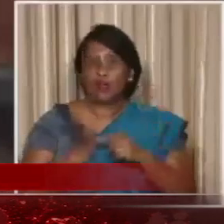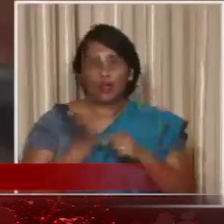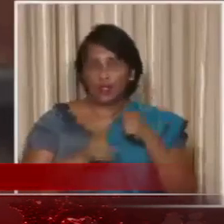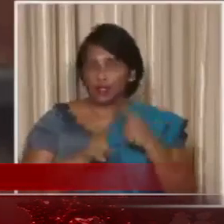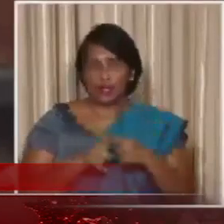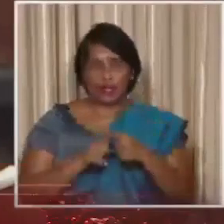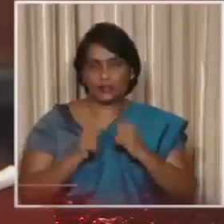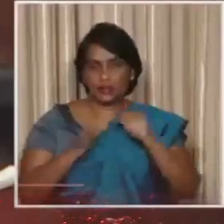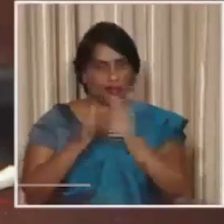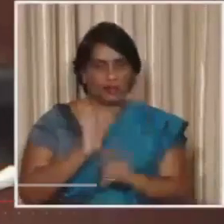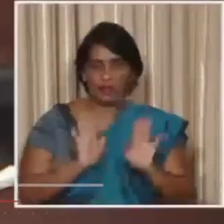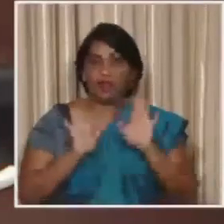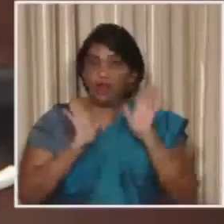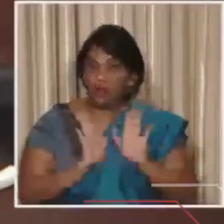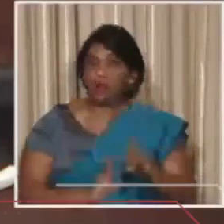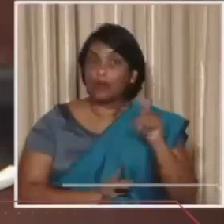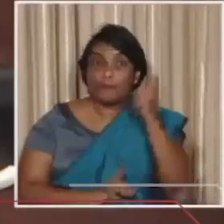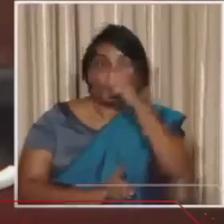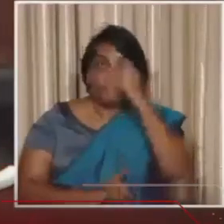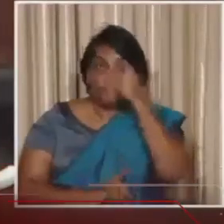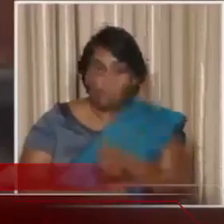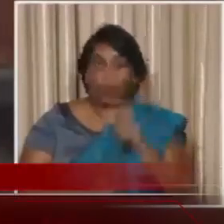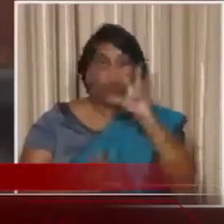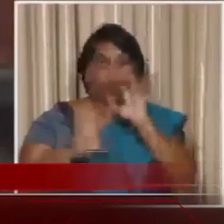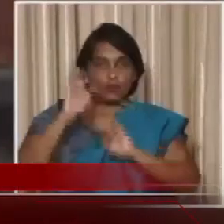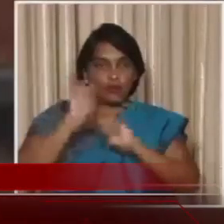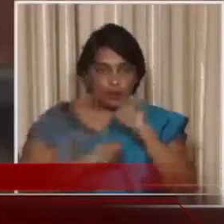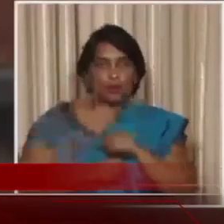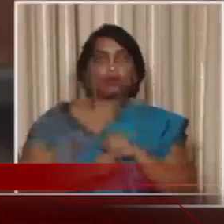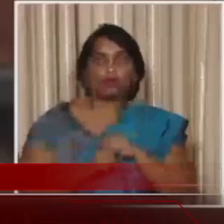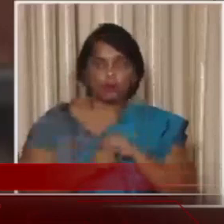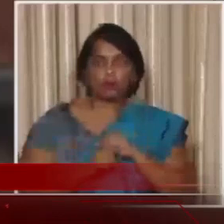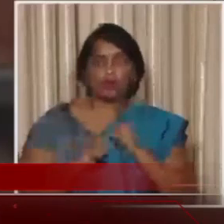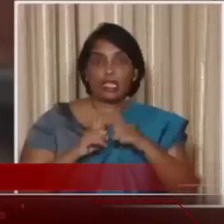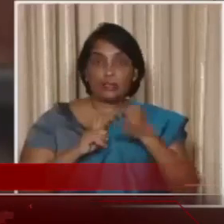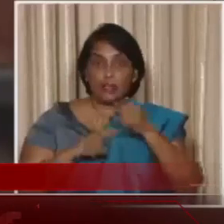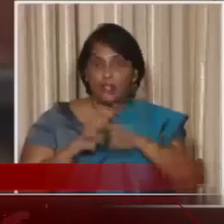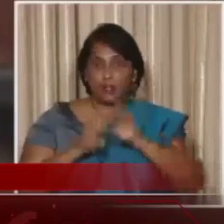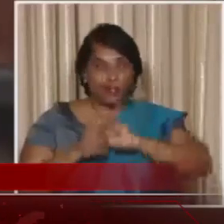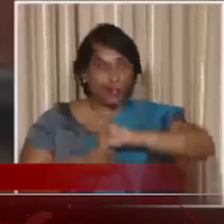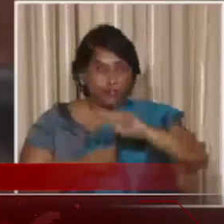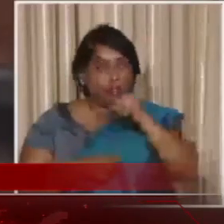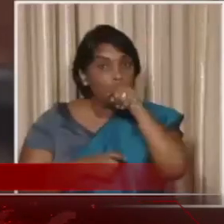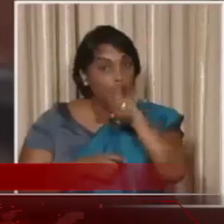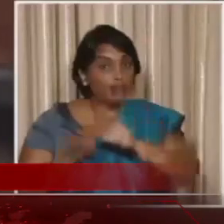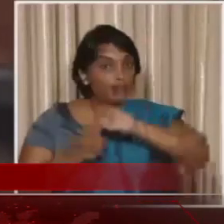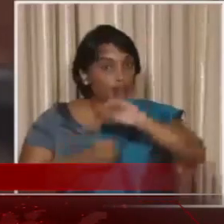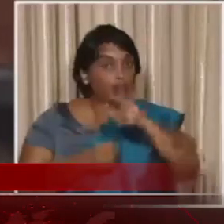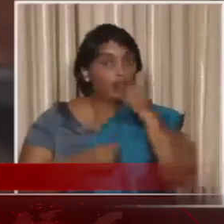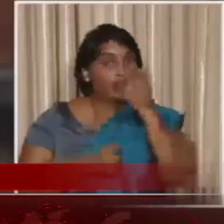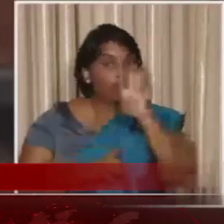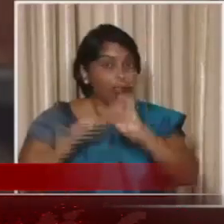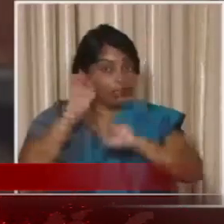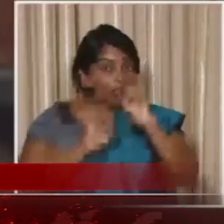නේ. හැබැයි එයාගේ වැටුපෙන් කපල 108ක් ආයෝජන 108ක් දුන්නට පස්සේ අන්නේ ආයෝජනයේ 114ක බද්දක්